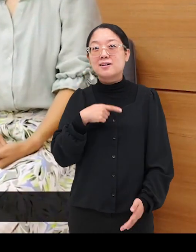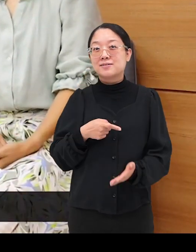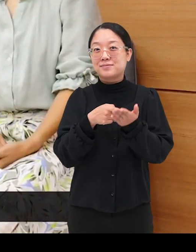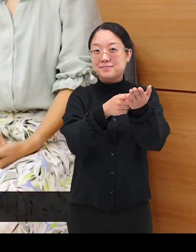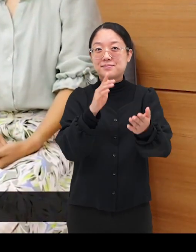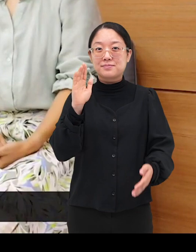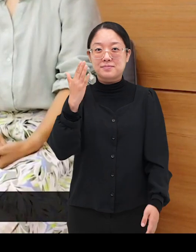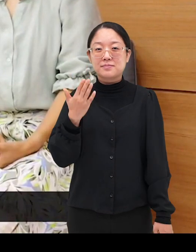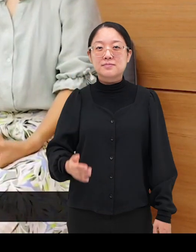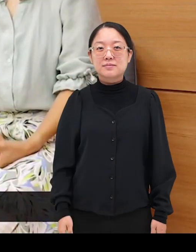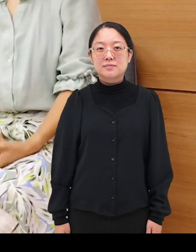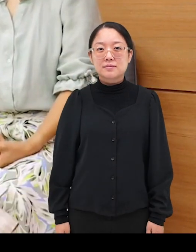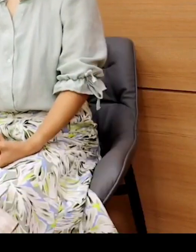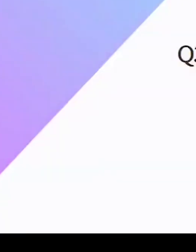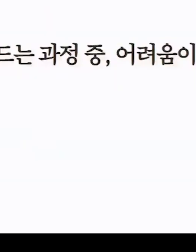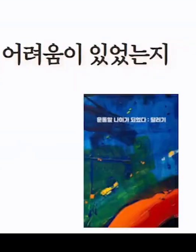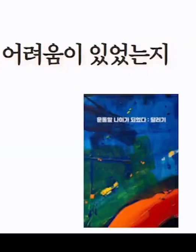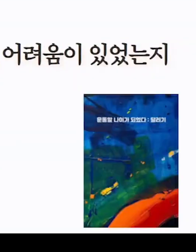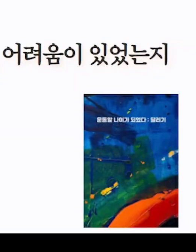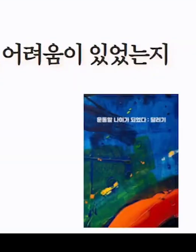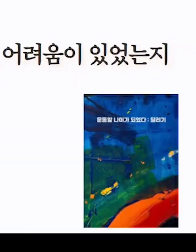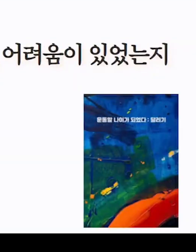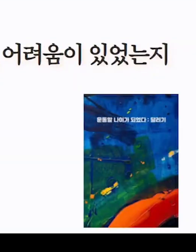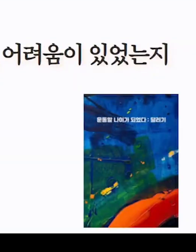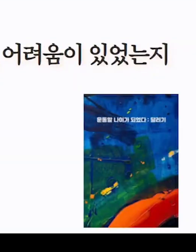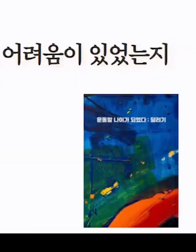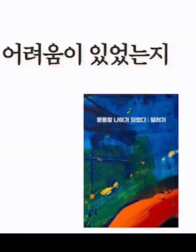알고 그걸 등록하게 됐어요. 그래서